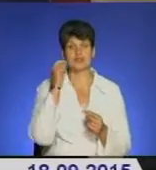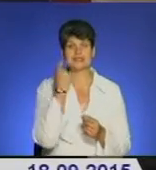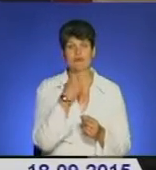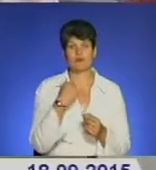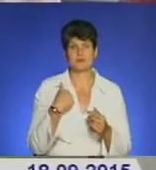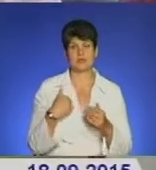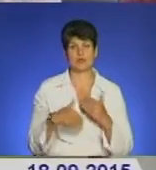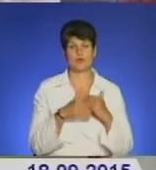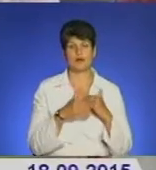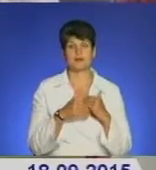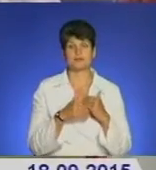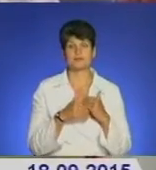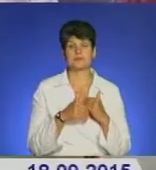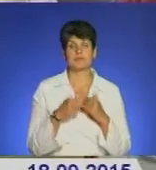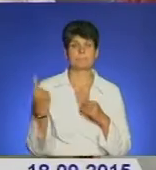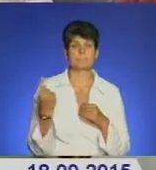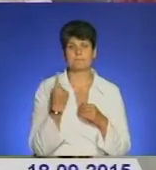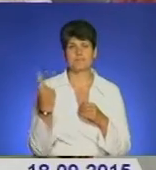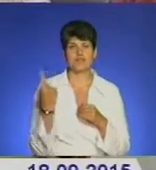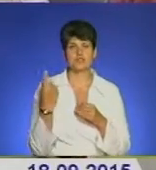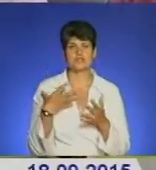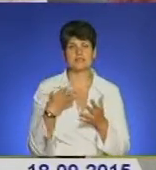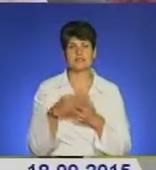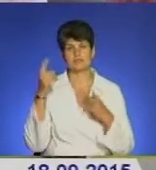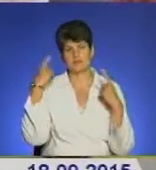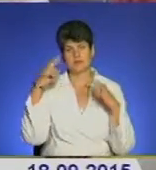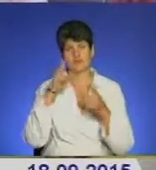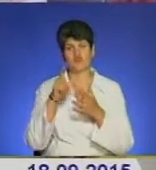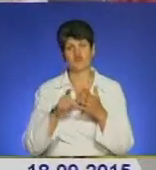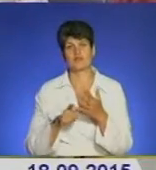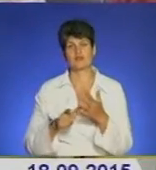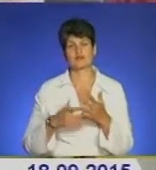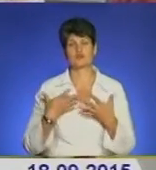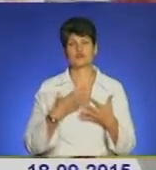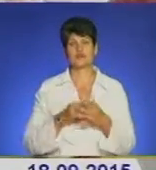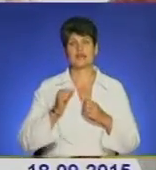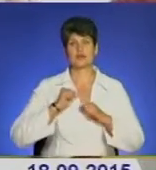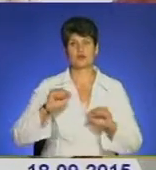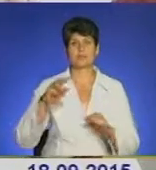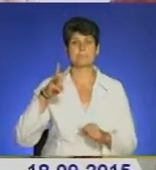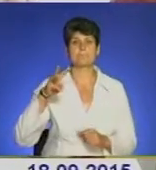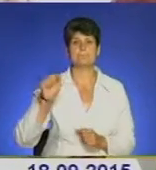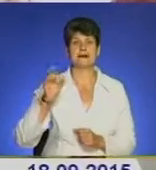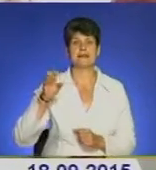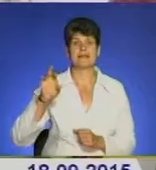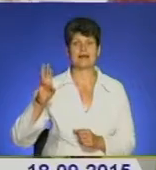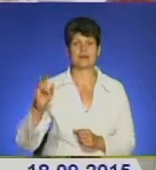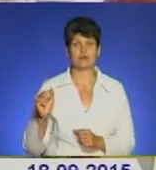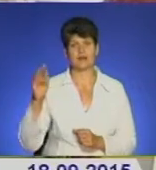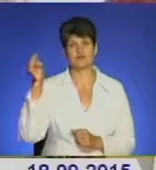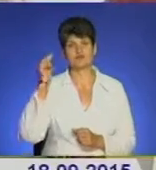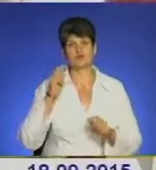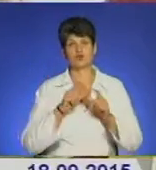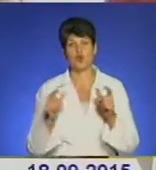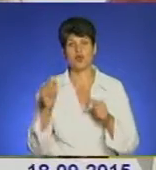мені допомагає. Пишучи цей твір, я в свою героїню Мар'янку, яка вчить у школі економіку,